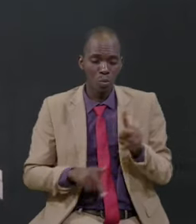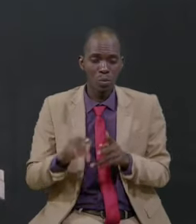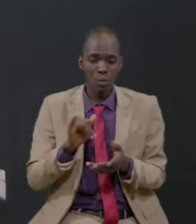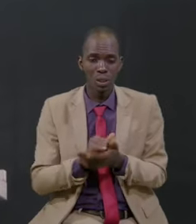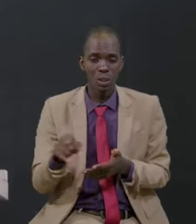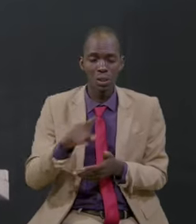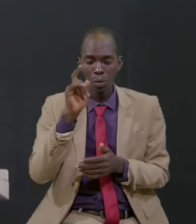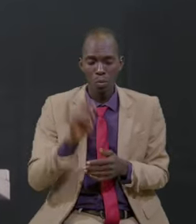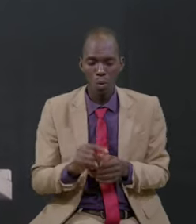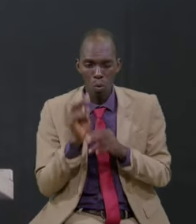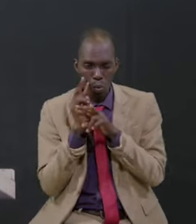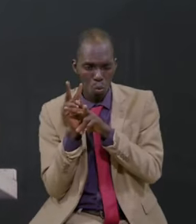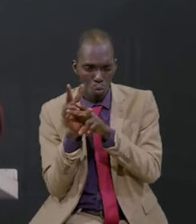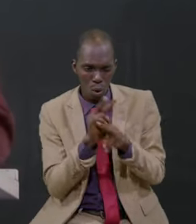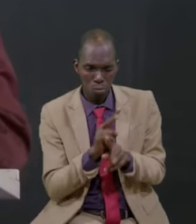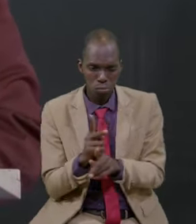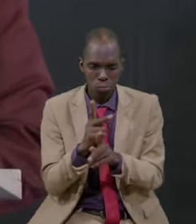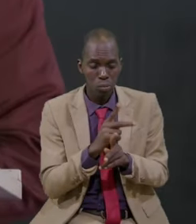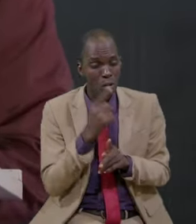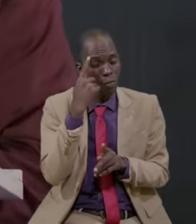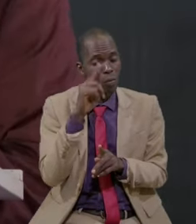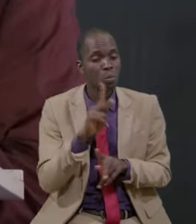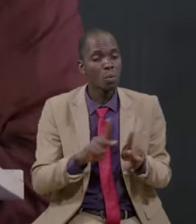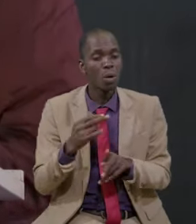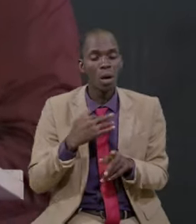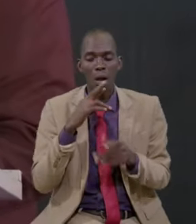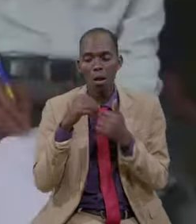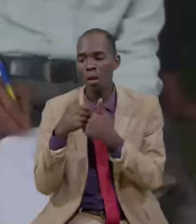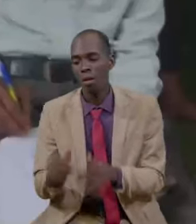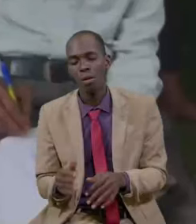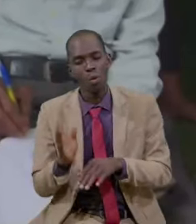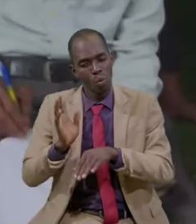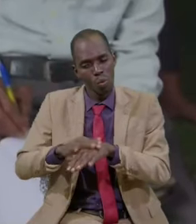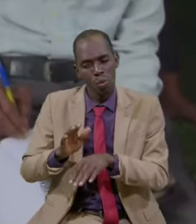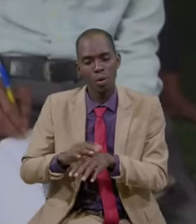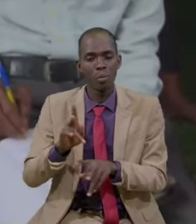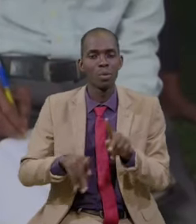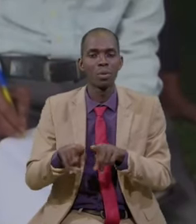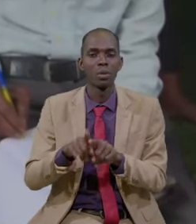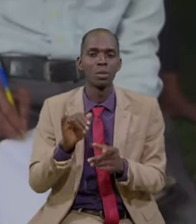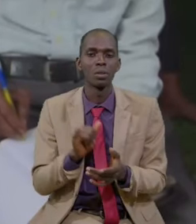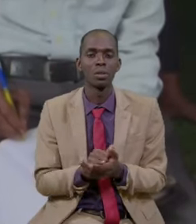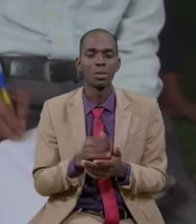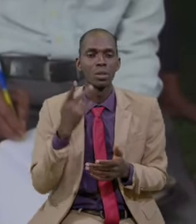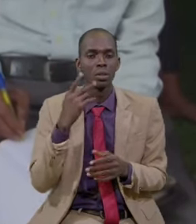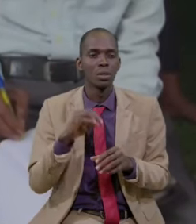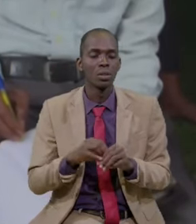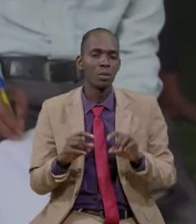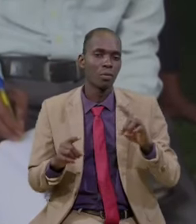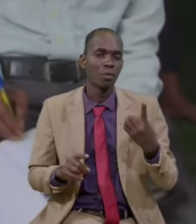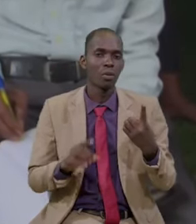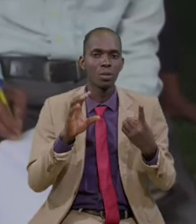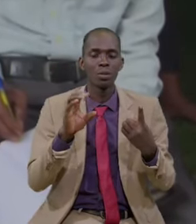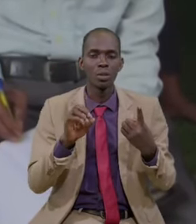réveillez-les. En Éphésiens, au chapitre Éphésiens, 1 Corinthiens plutôt, chapitre 15, 1